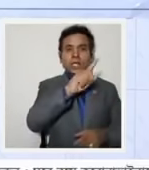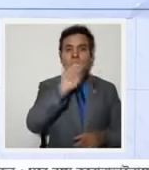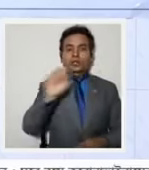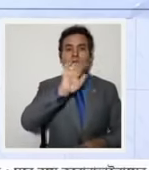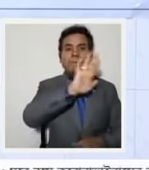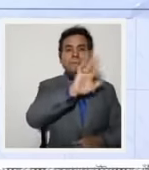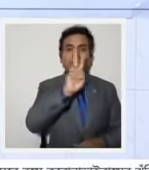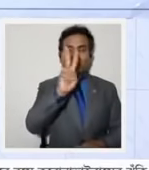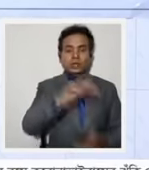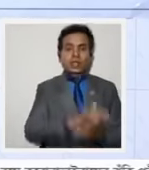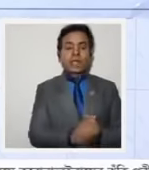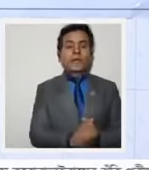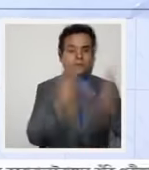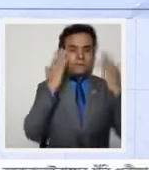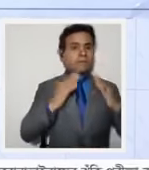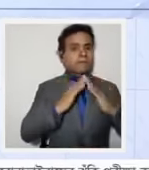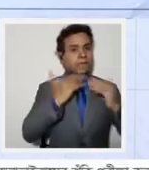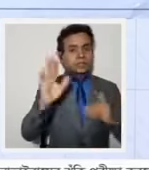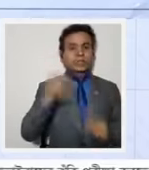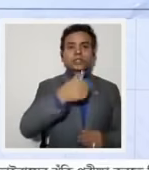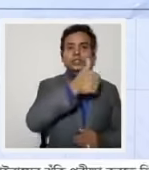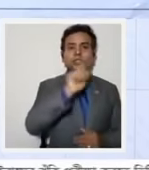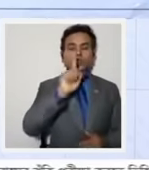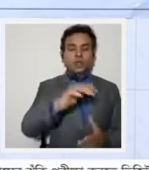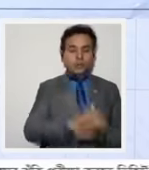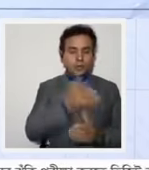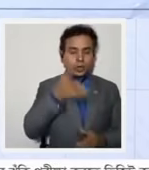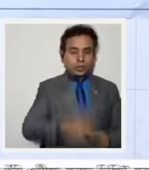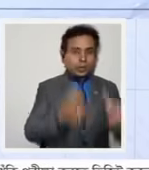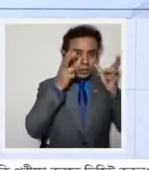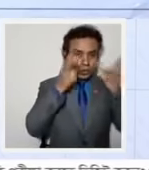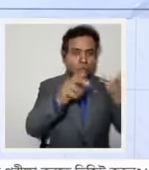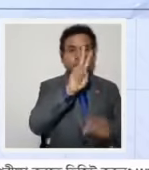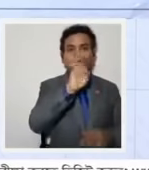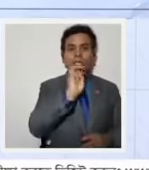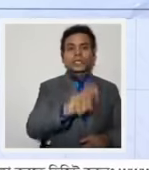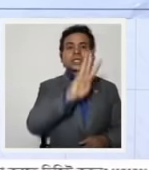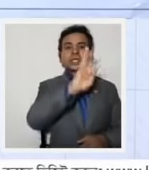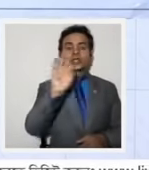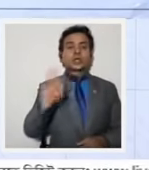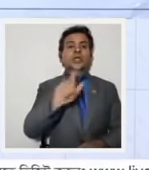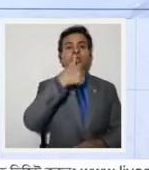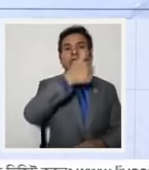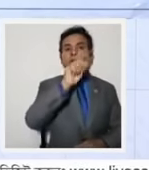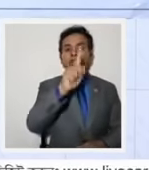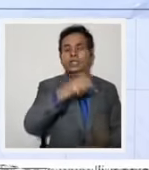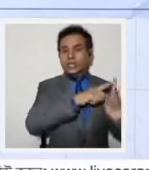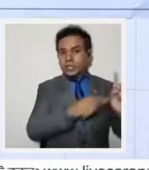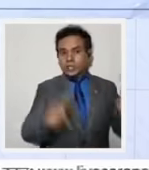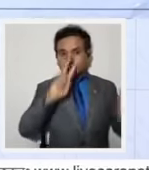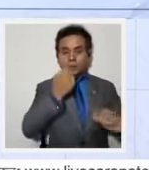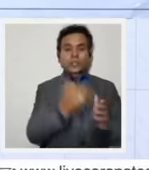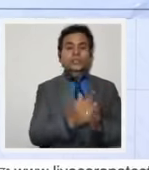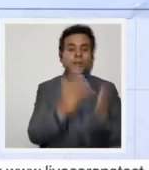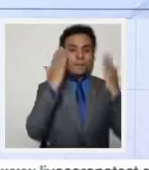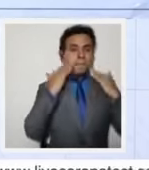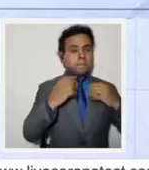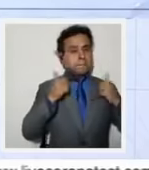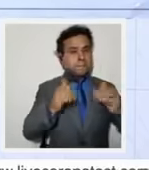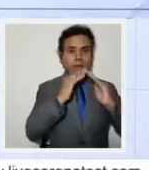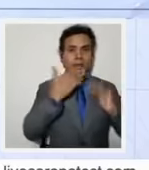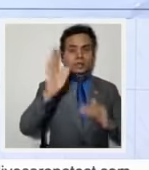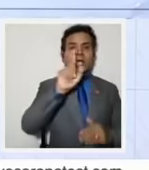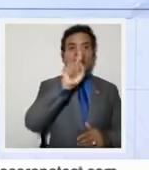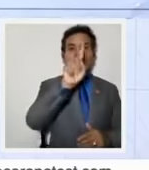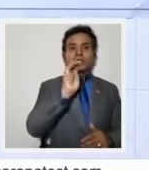যাবে। আমাদের গত 24 ঘন্টা আইসোলেশনে এসেছে 152 জন এবং ছাড় পেয়েছেন 67 জন।